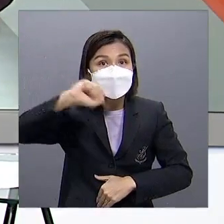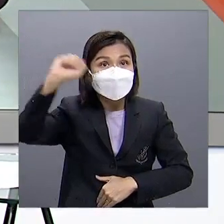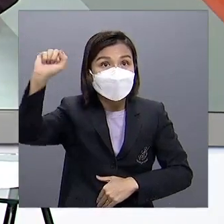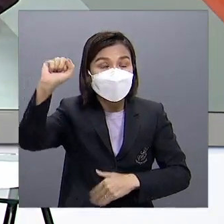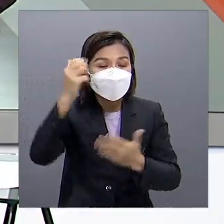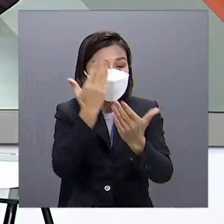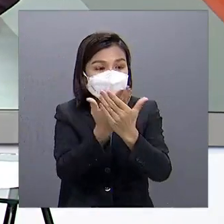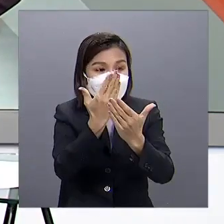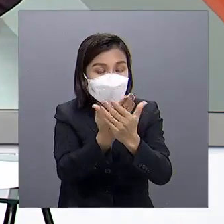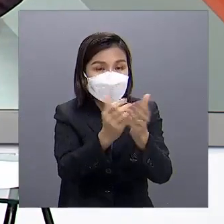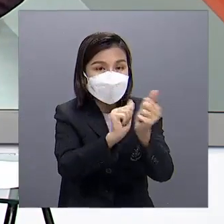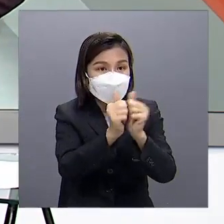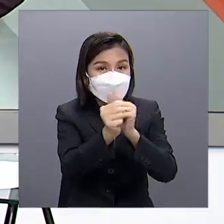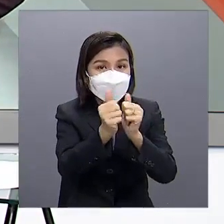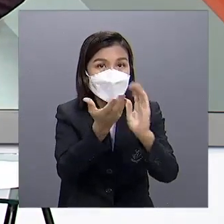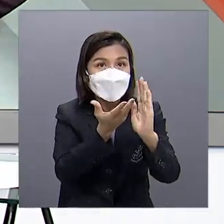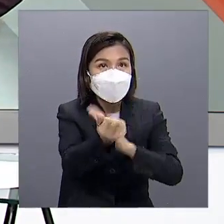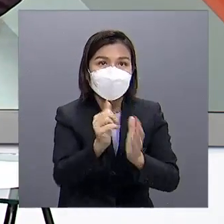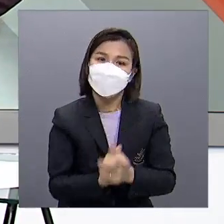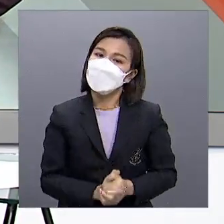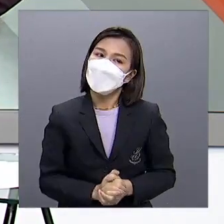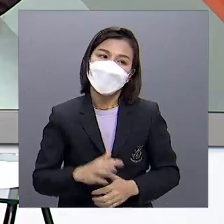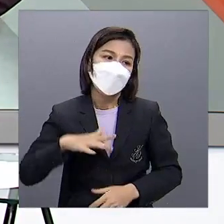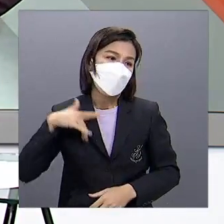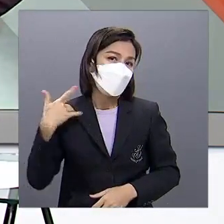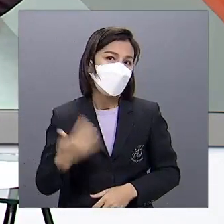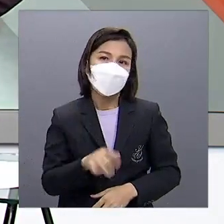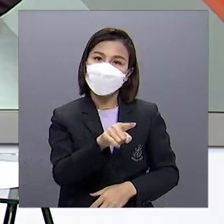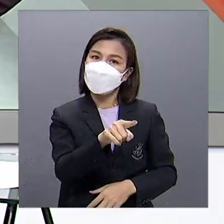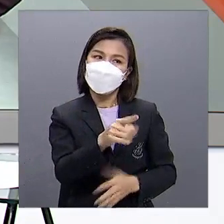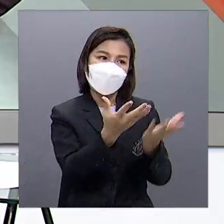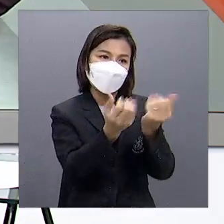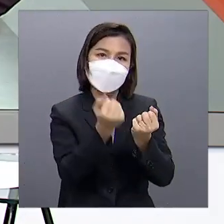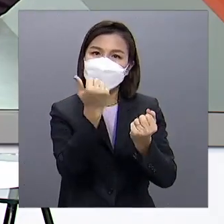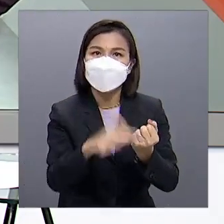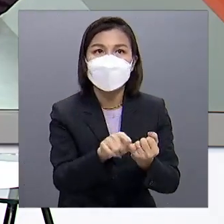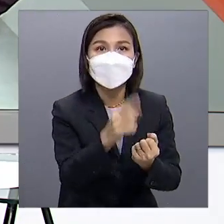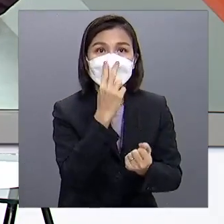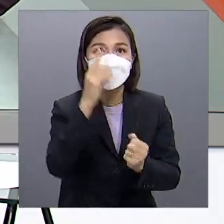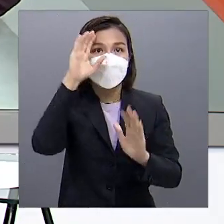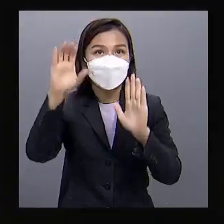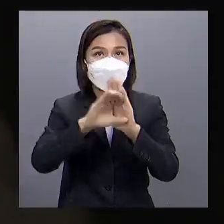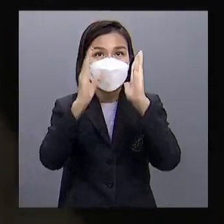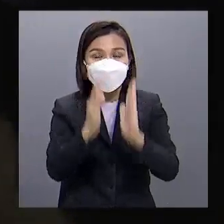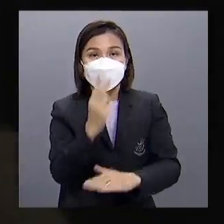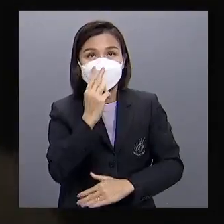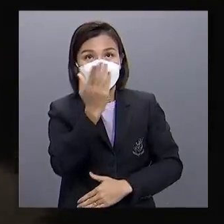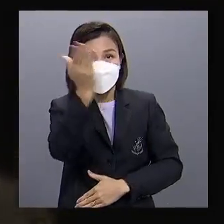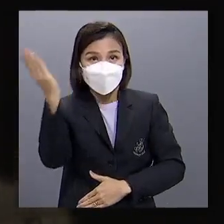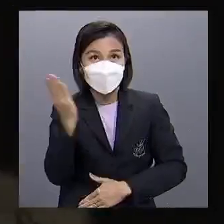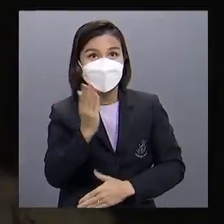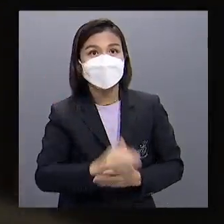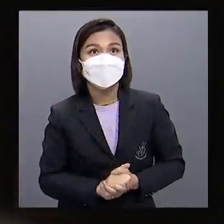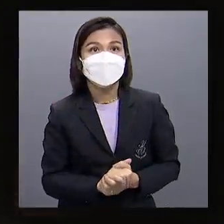ณกวีวงศ์ธีรกุลติดตามเรื่องนี้อยู่ที่พัทลุงนะครับและนี่คือภาพที่เจ้าหน้าที่เข้าไปพบภายในถ้ำครับ